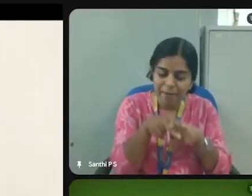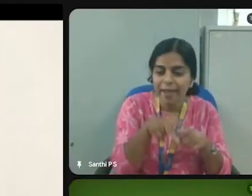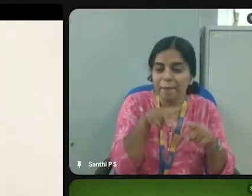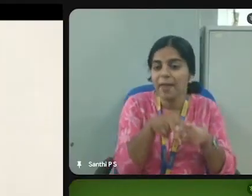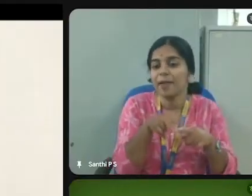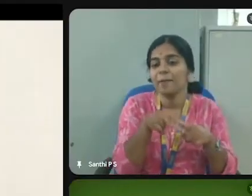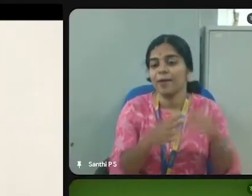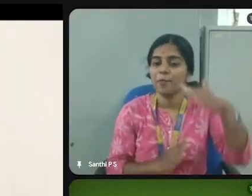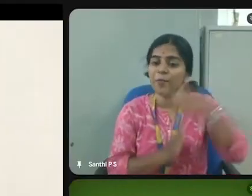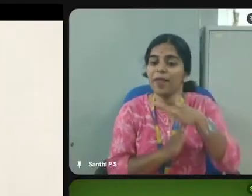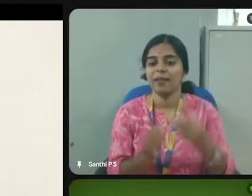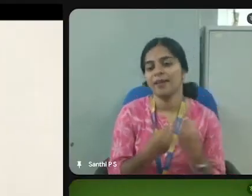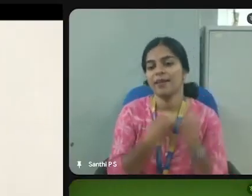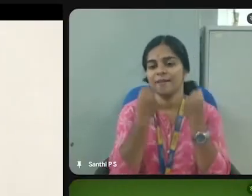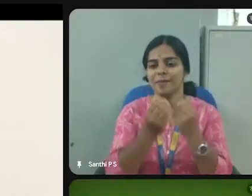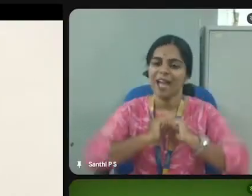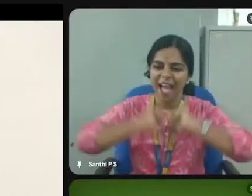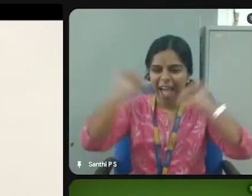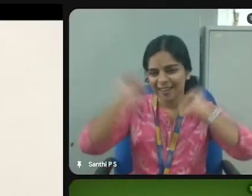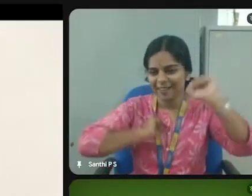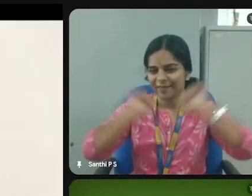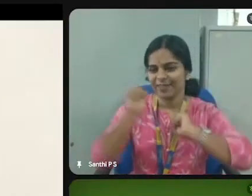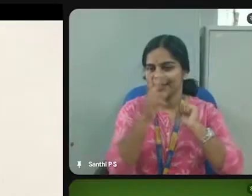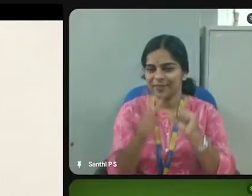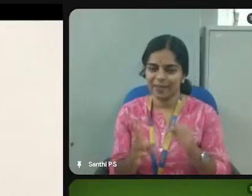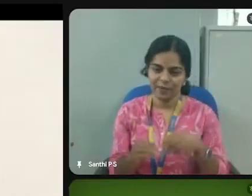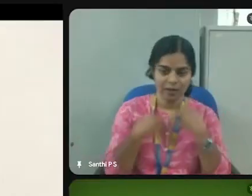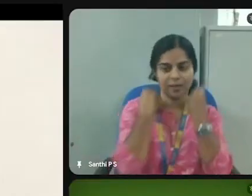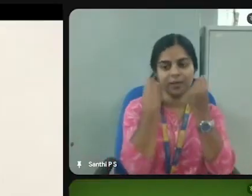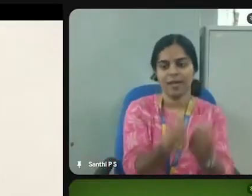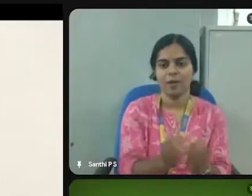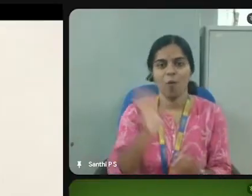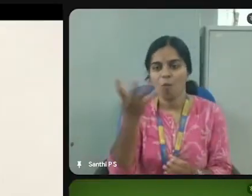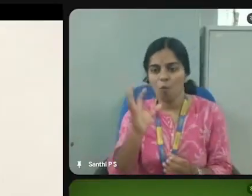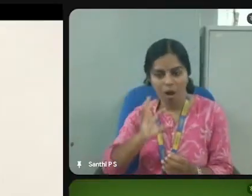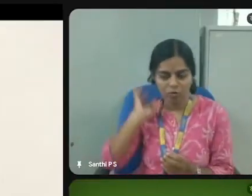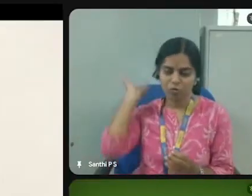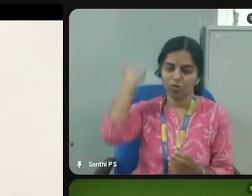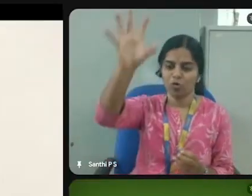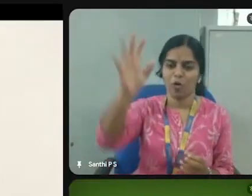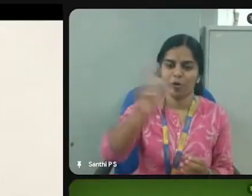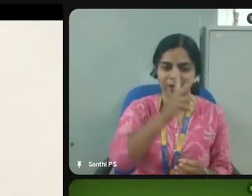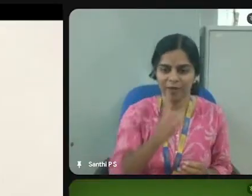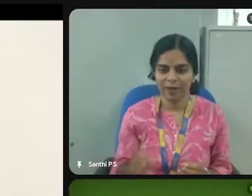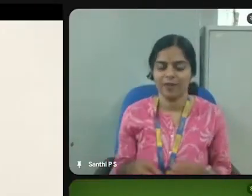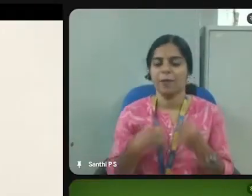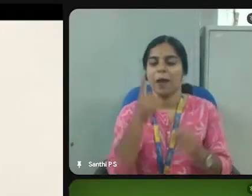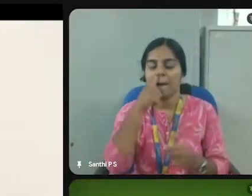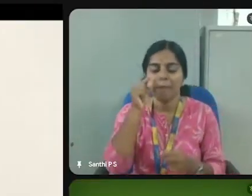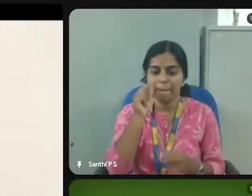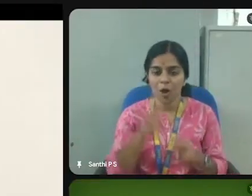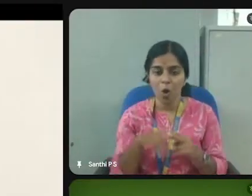എന്തെങ്കിലും ആക്ടിവിറ്റീസ് പോലെ, എന്തെങ്കിലും മോട്ടോർ ആക്ടിവിറ്റീസ് പോലെ അവർക്ക് കൊടുക്കാം. ബോൾ ത്രോയിങ്ങോ അതുപോലെ എന്തെങ്കിലും നമ്മൾ പാരന്റ്സ് കൂടെ